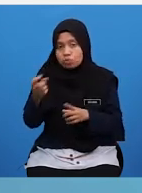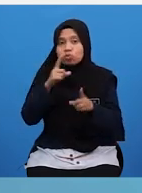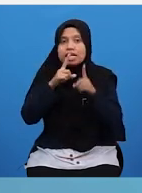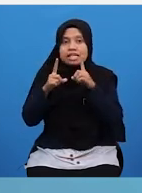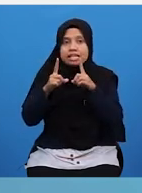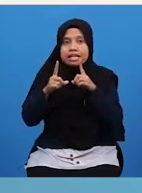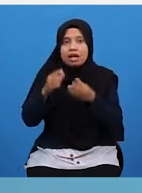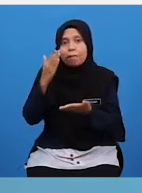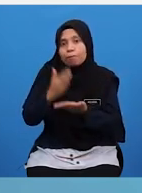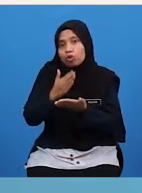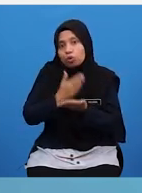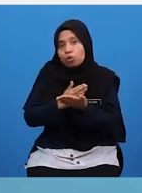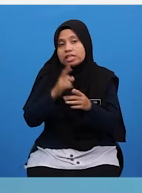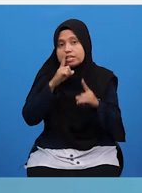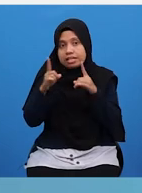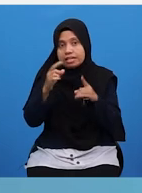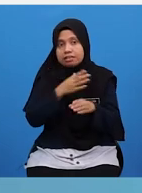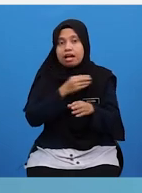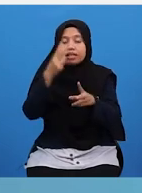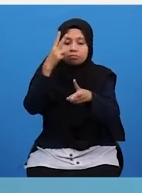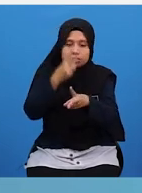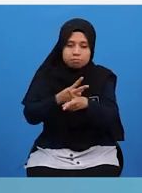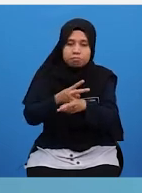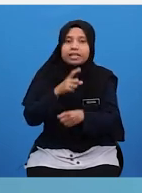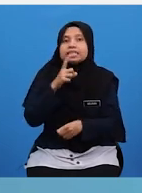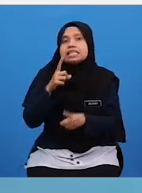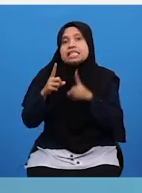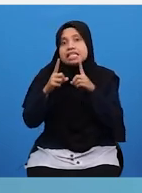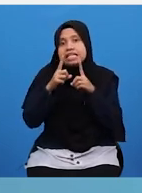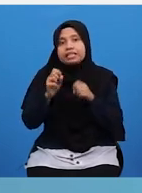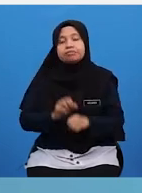lilin, memotong lilin dan menyimpan lilin.